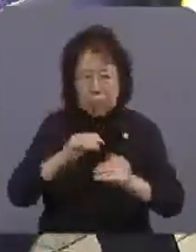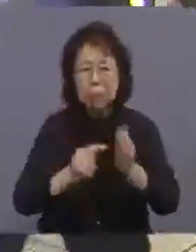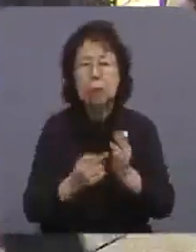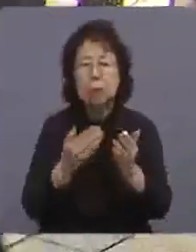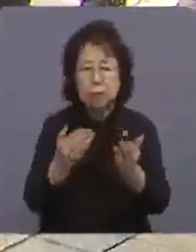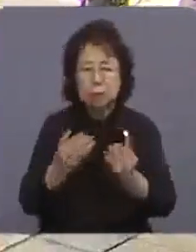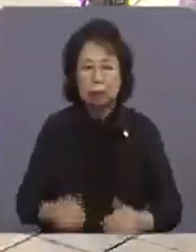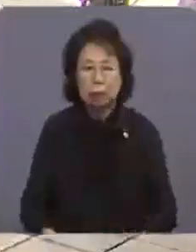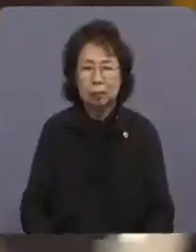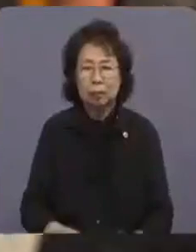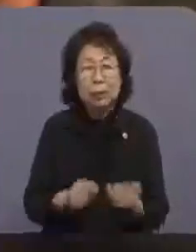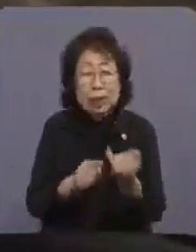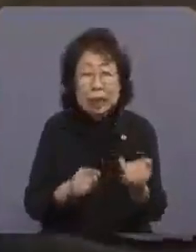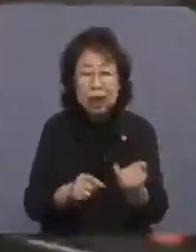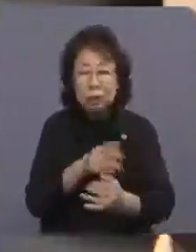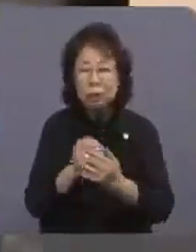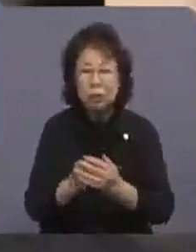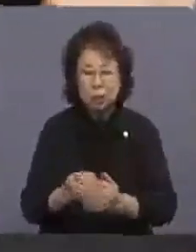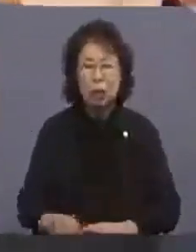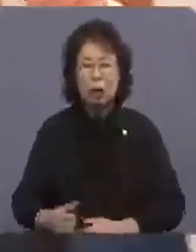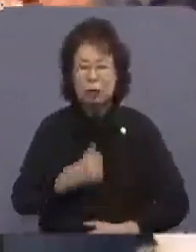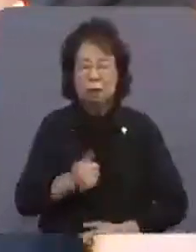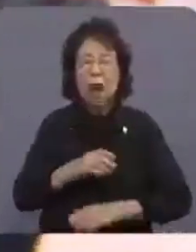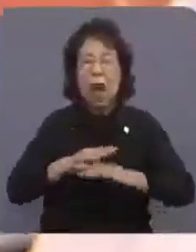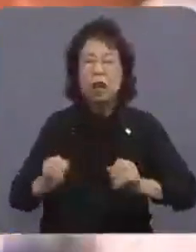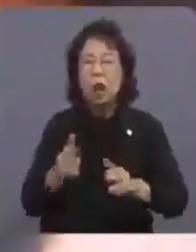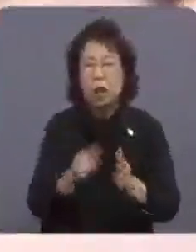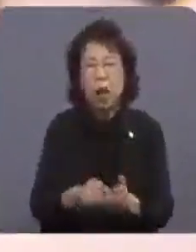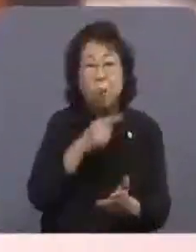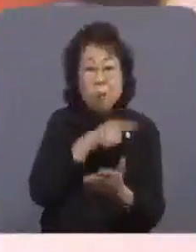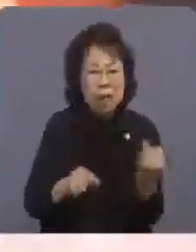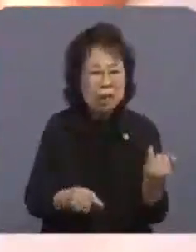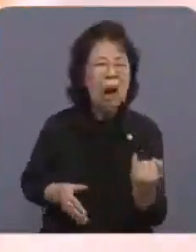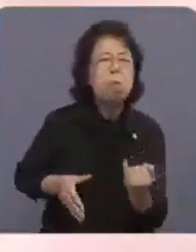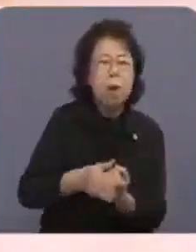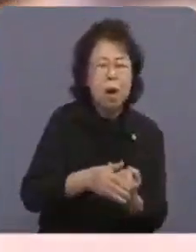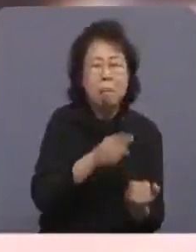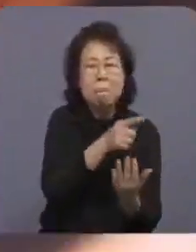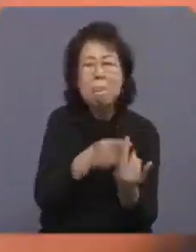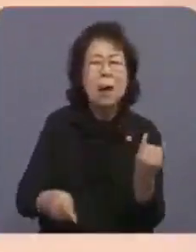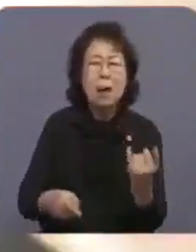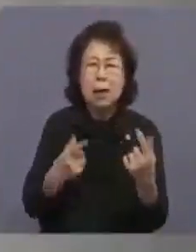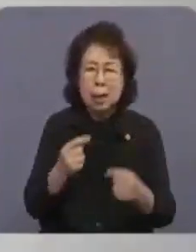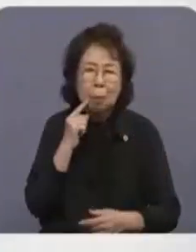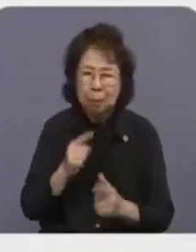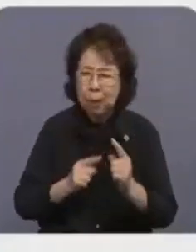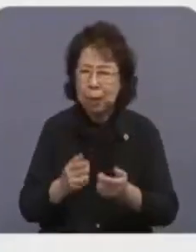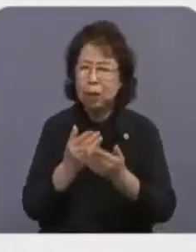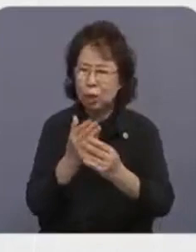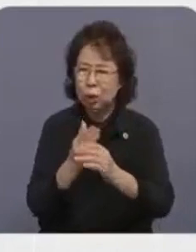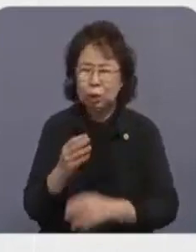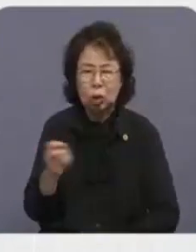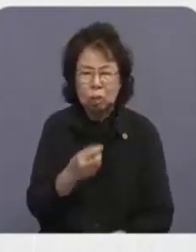검찰은 정씨가 분노를 해하려고 피해자를 했다고 했습니다